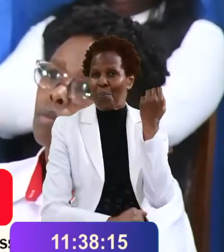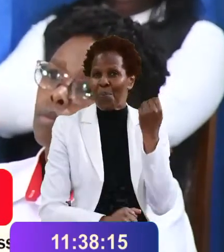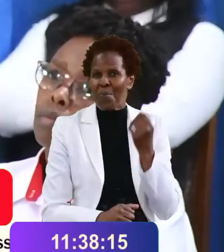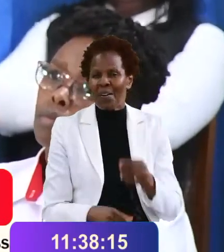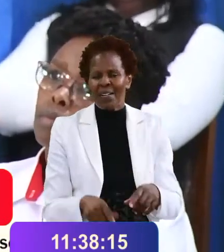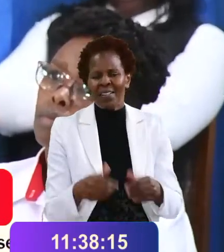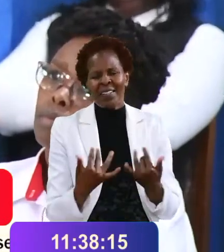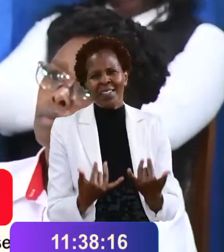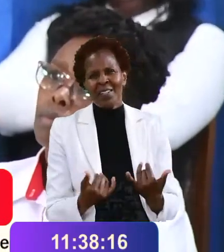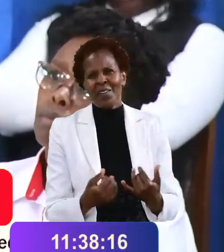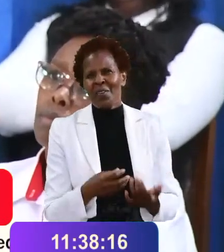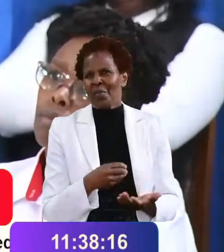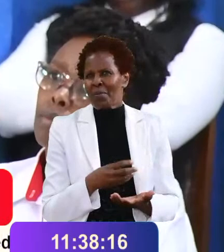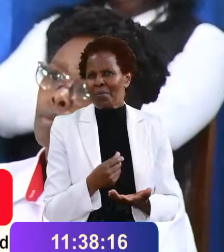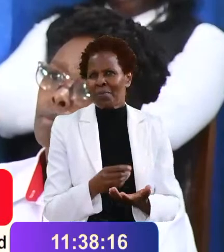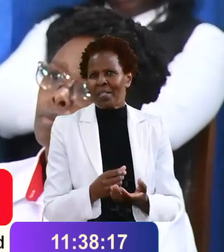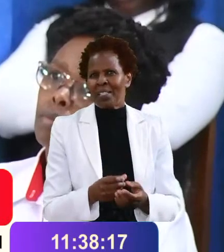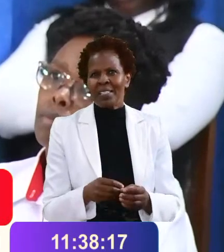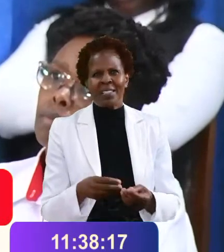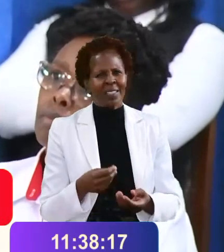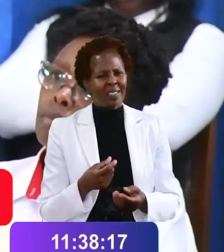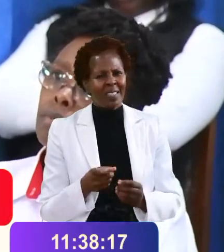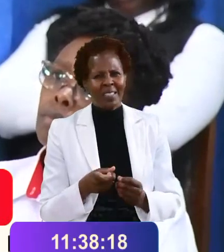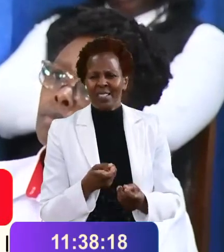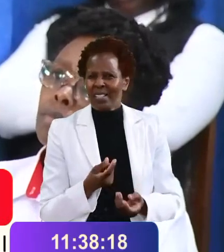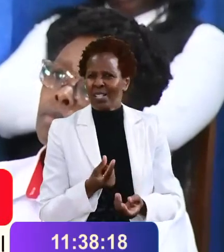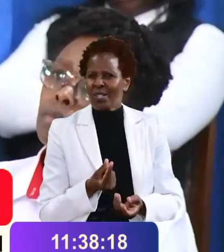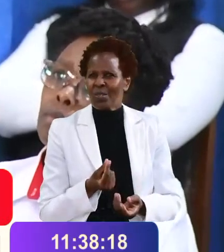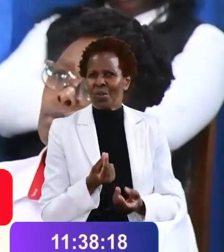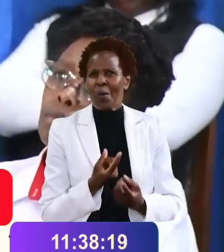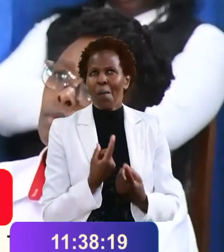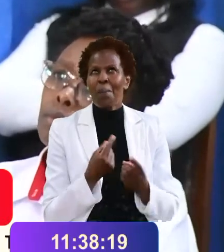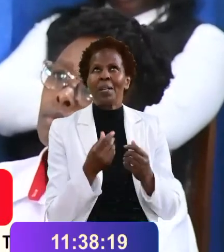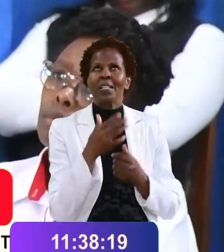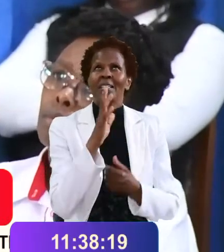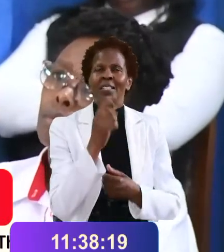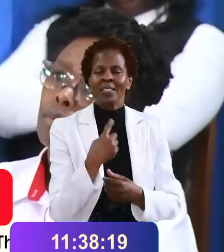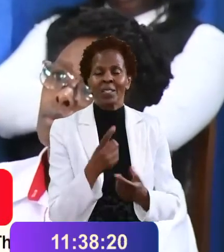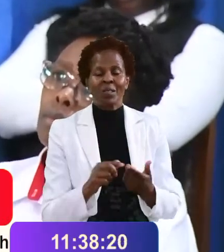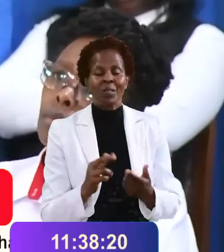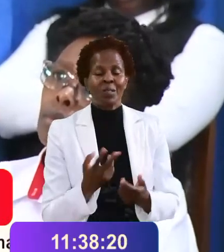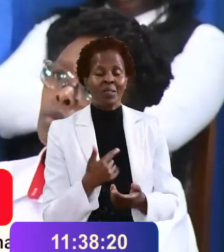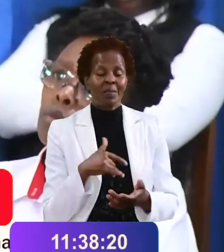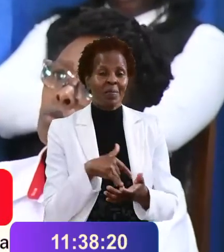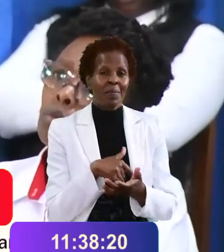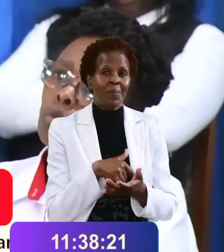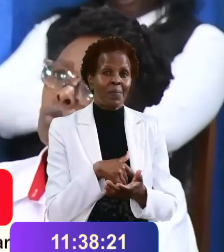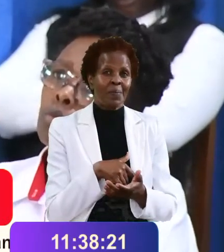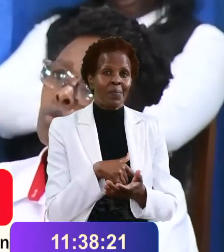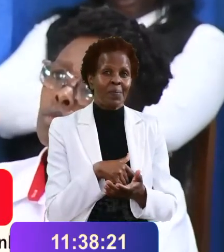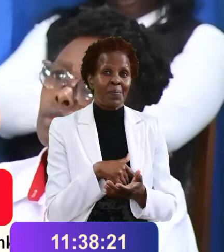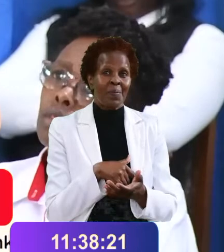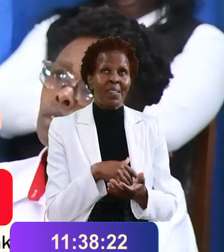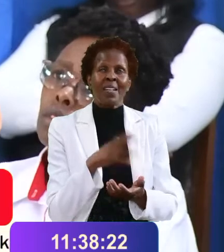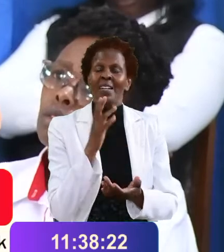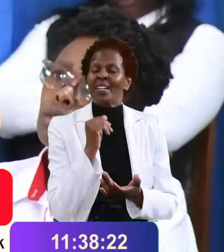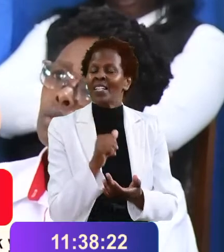hawana pesa, wazazi wanang'ang'ana. Lakini Mungu anatuambia kwamba